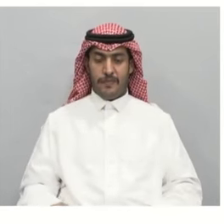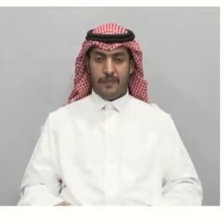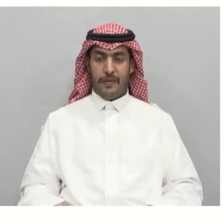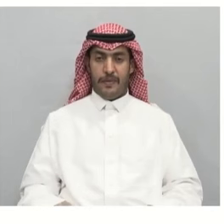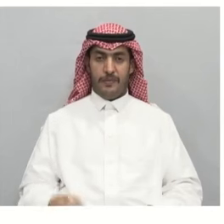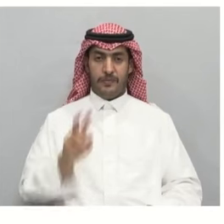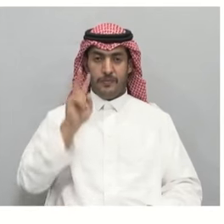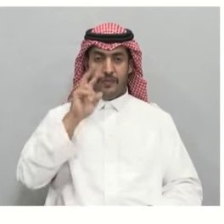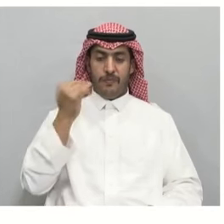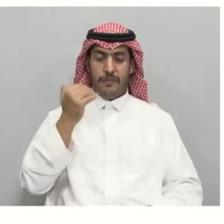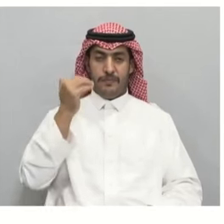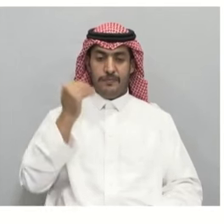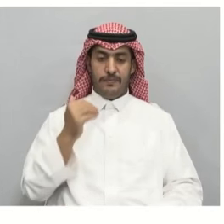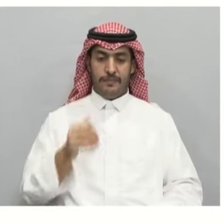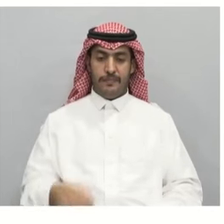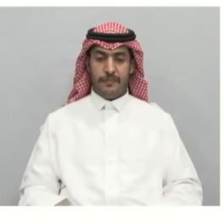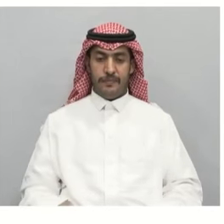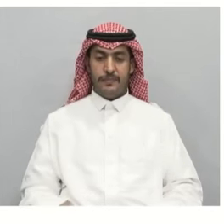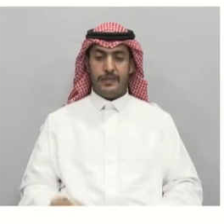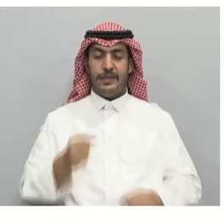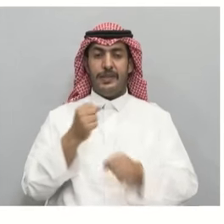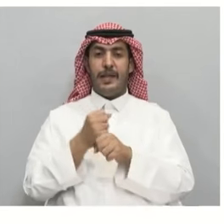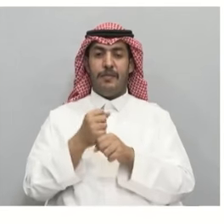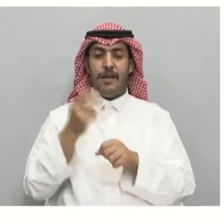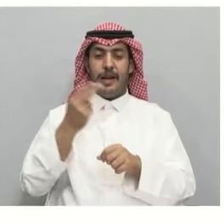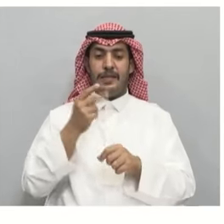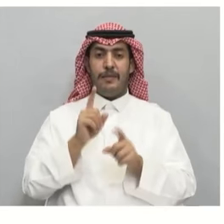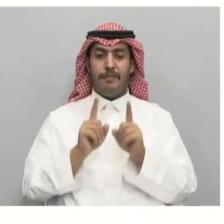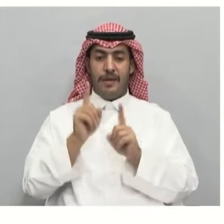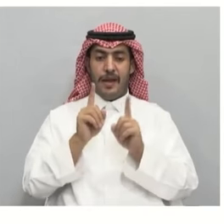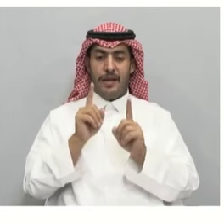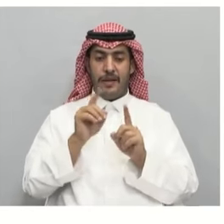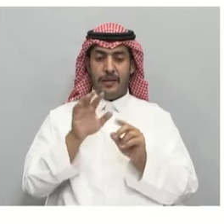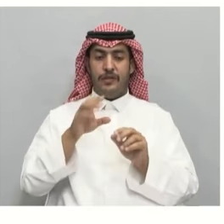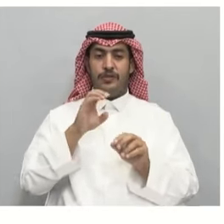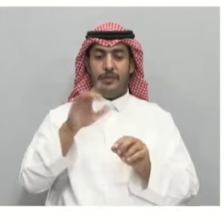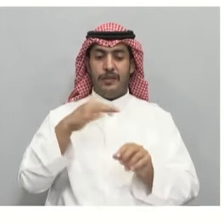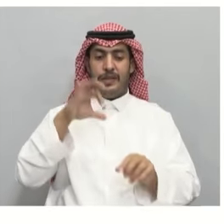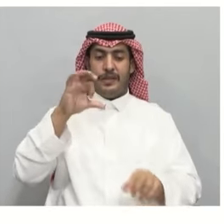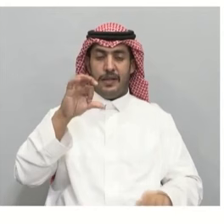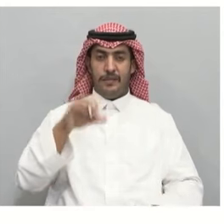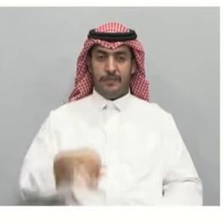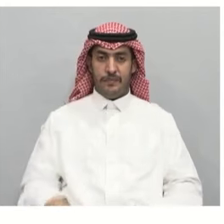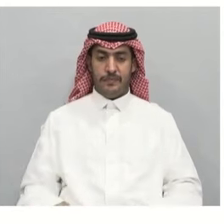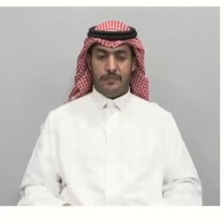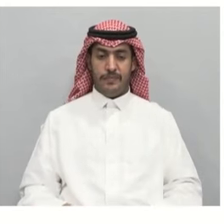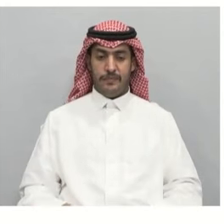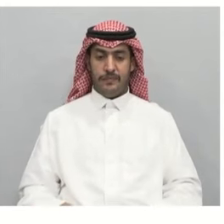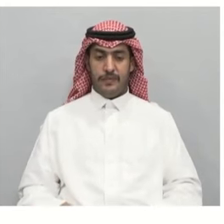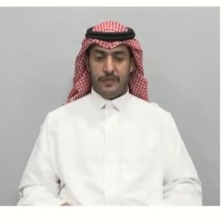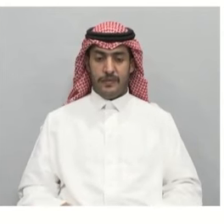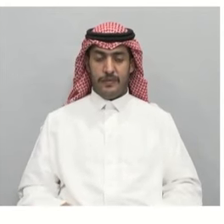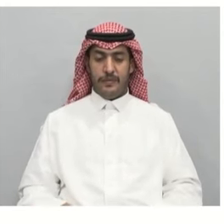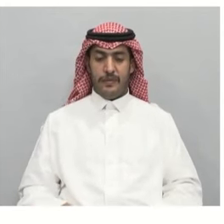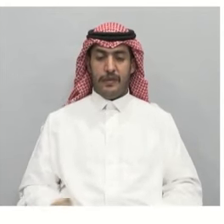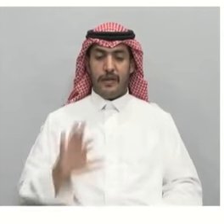وركزوا معناا في نفس النقطه استخدم الرسم البيان الاتي للاجابه على سؤال تسعه اعطاني